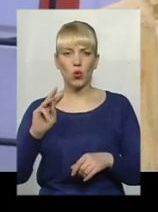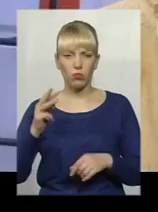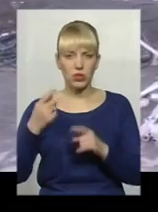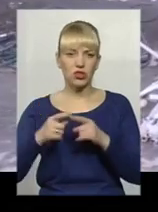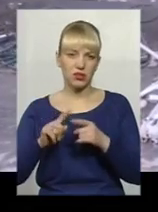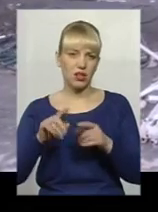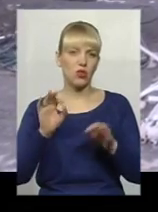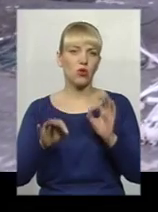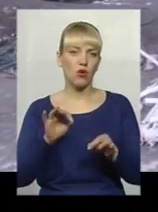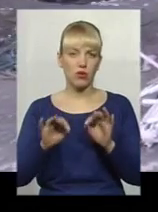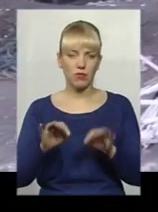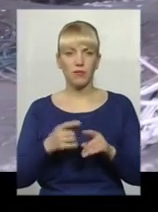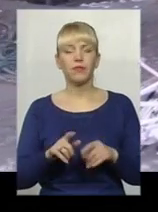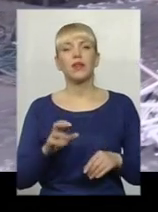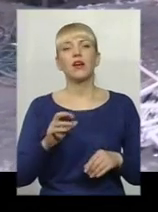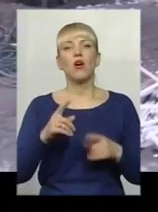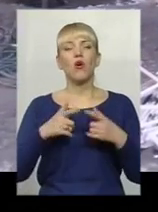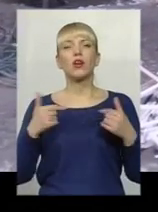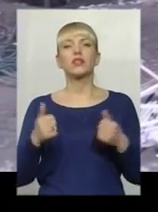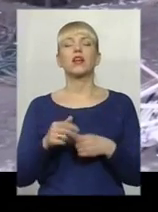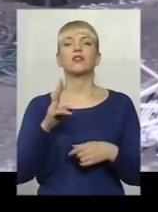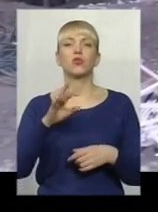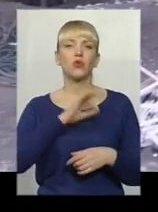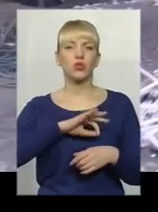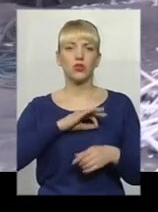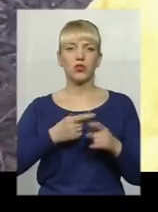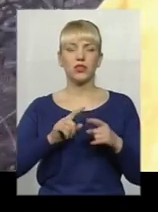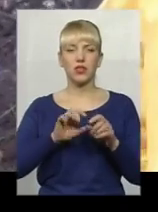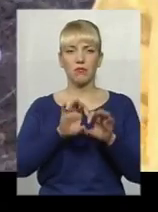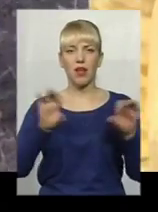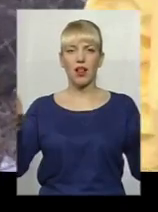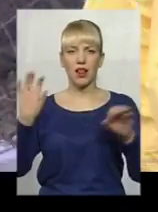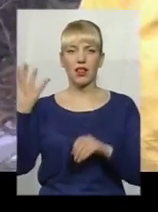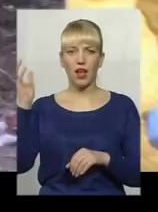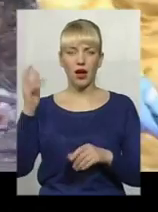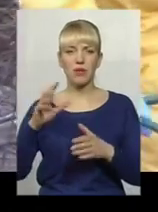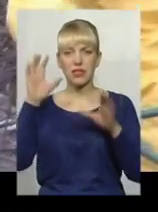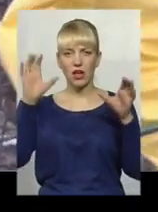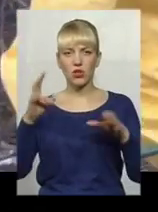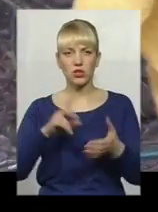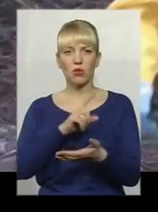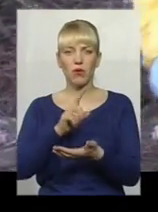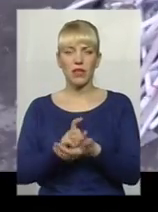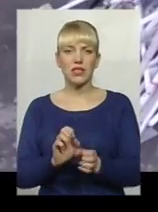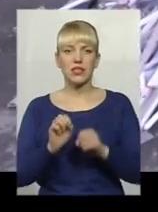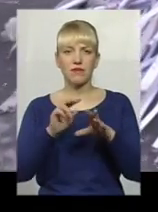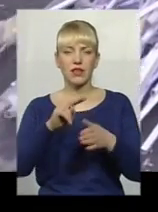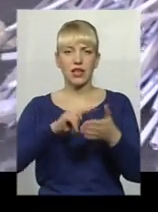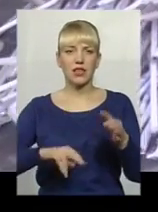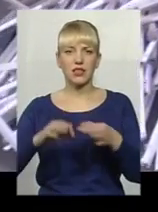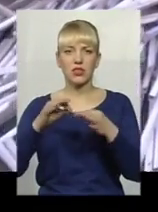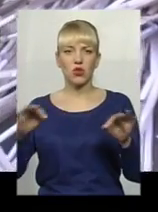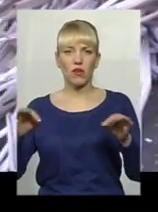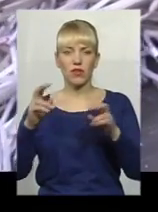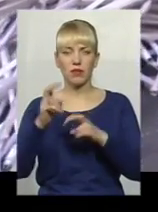нормою. Організації, котрі користуються люмінесцентними лампами, законодавчо зобов'язані здавати їх до ліцензованих підприємств.